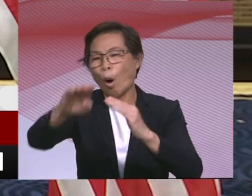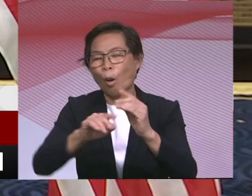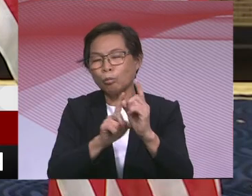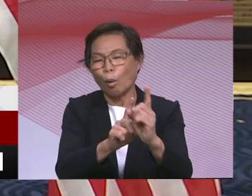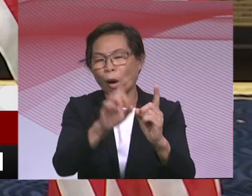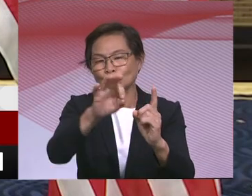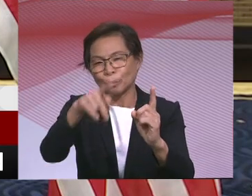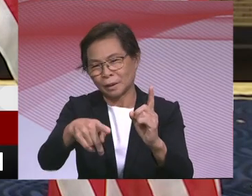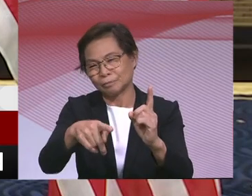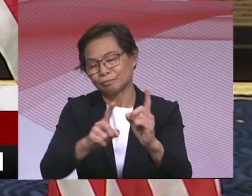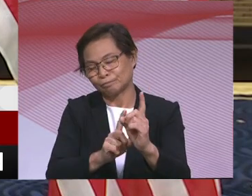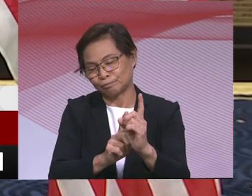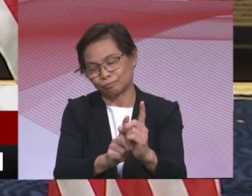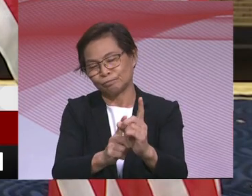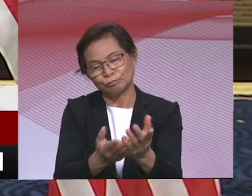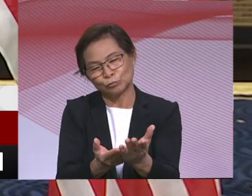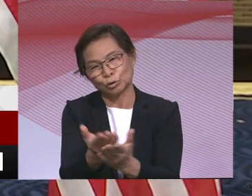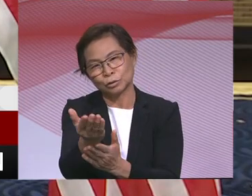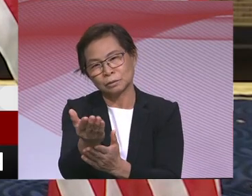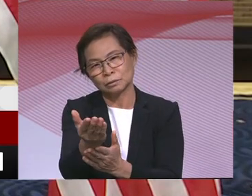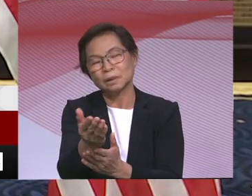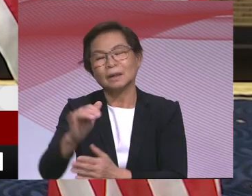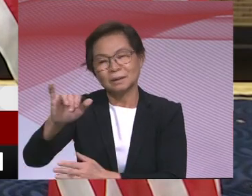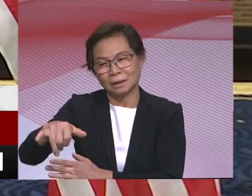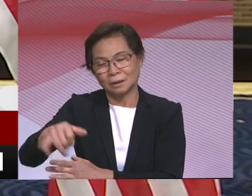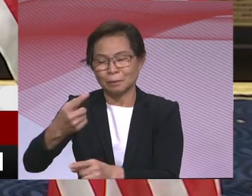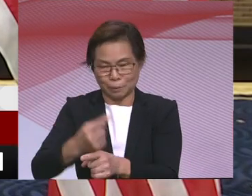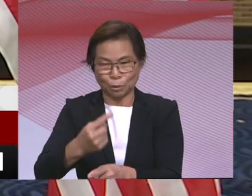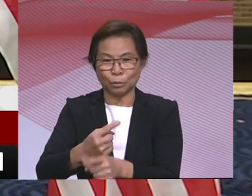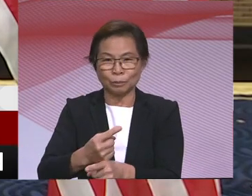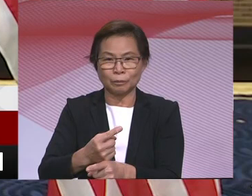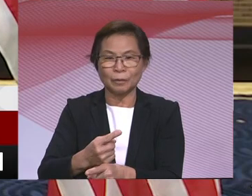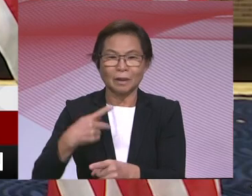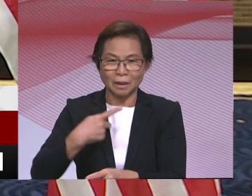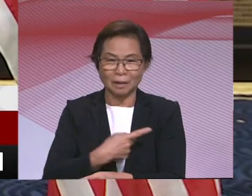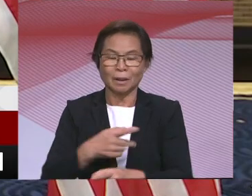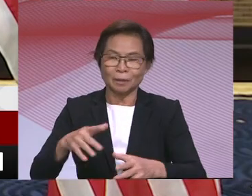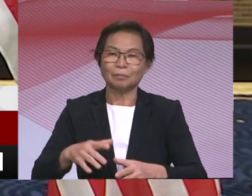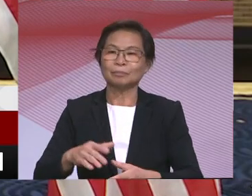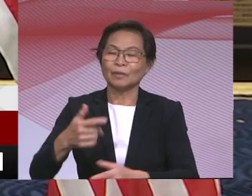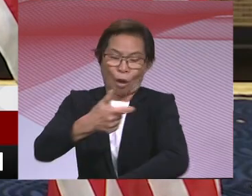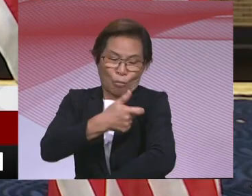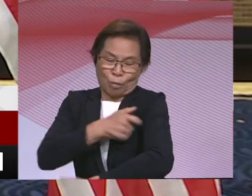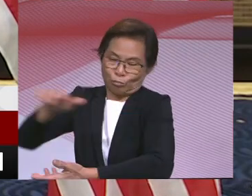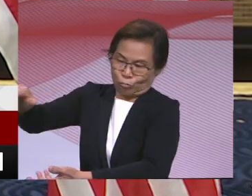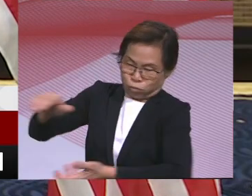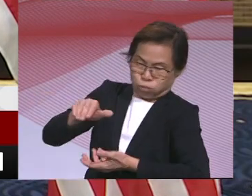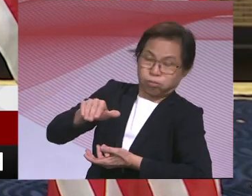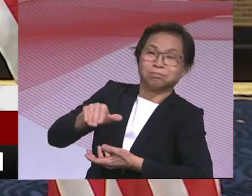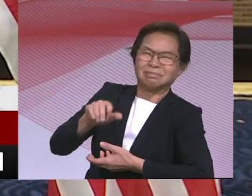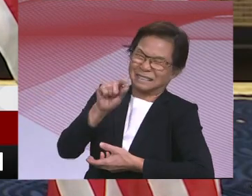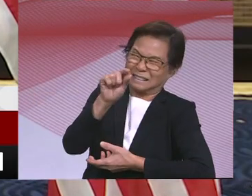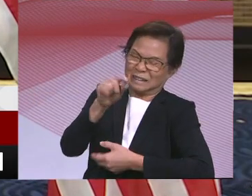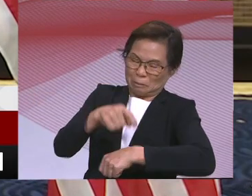yang telah ditetapkan Iya betul Kita akan 5 bakalan bexin tidak lama lagi